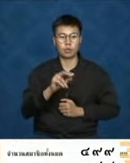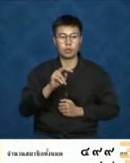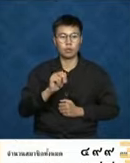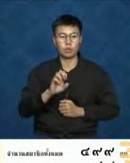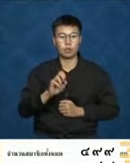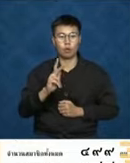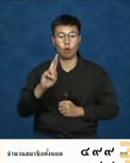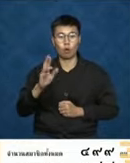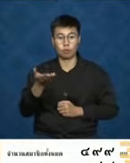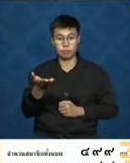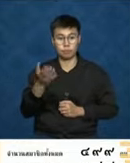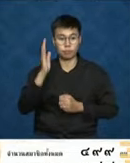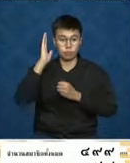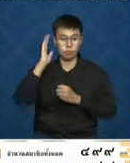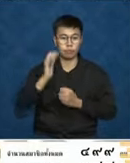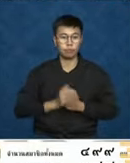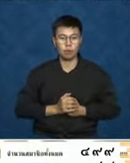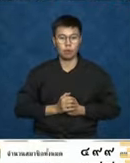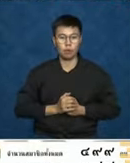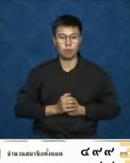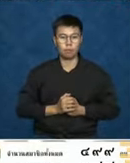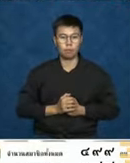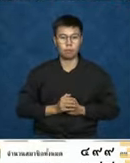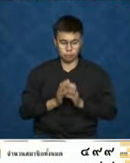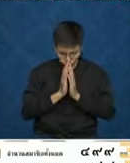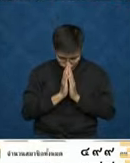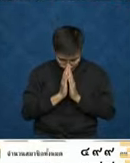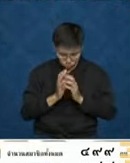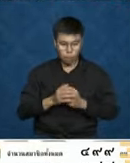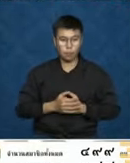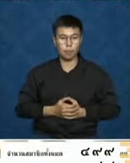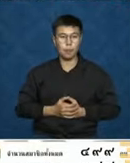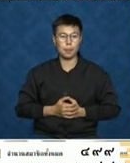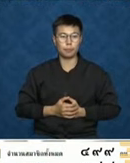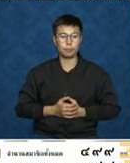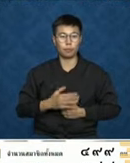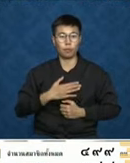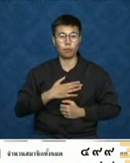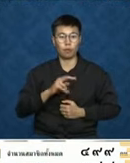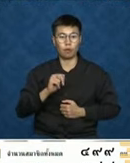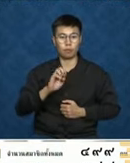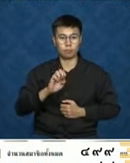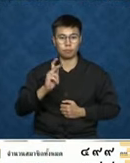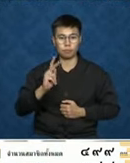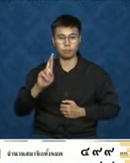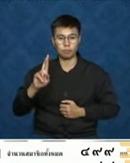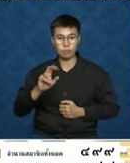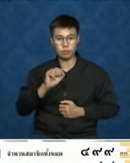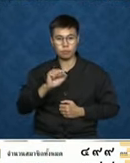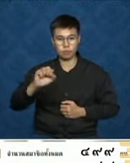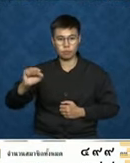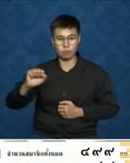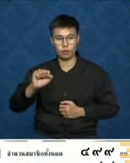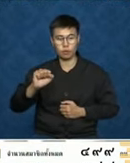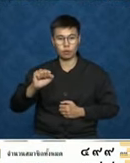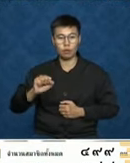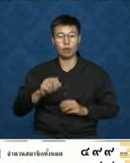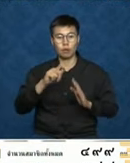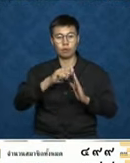กลางครับกราบเรียนท่านประธานสภาที่เคารพครับผมนิกรสสมกลางสมาชิกสภาผู้แทนราษฎรจังหวัด